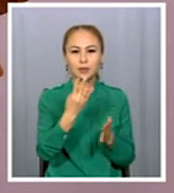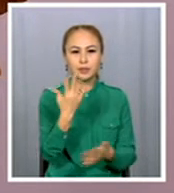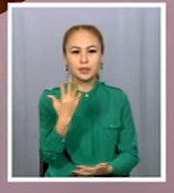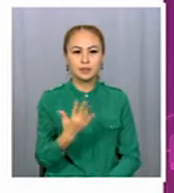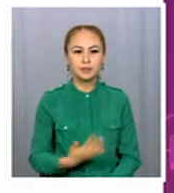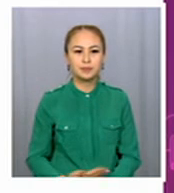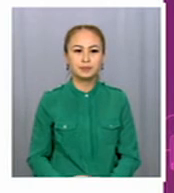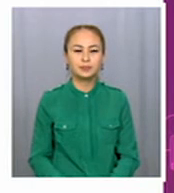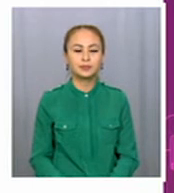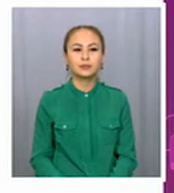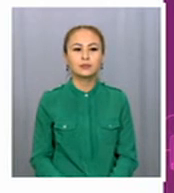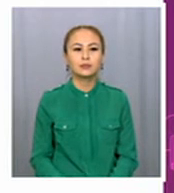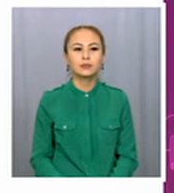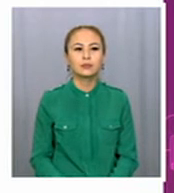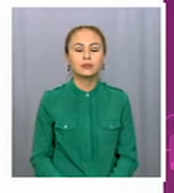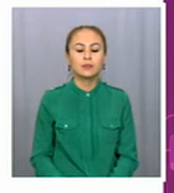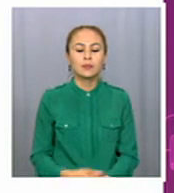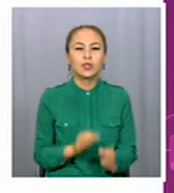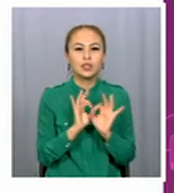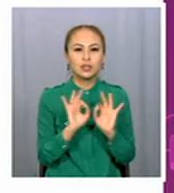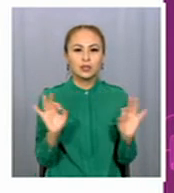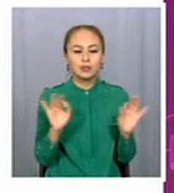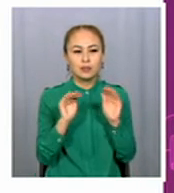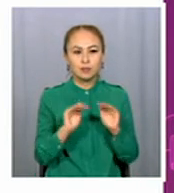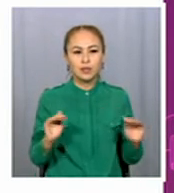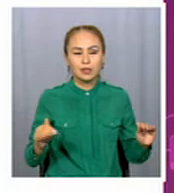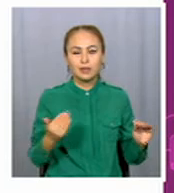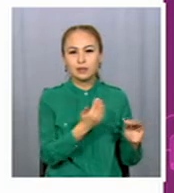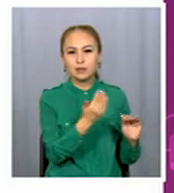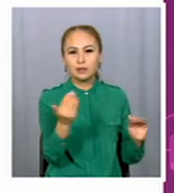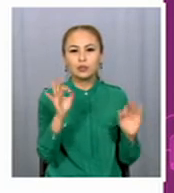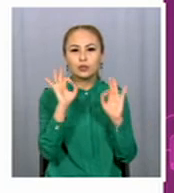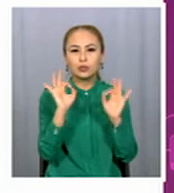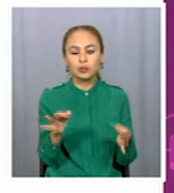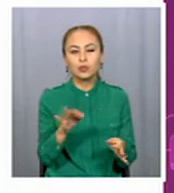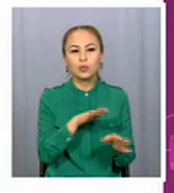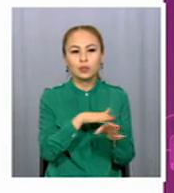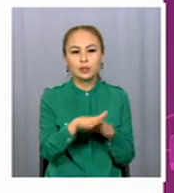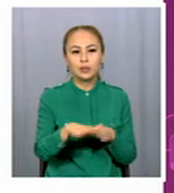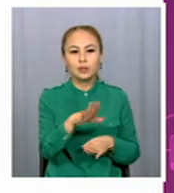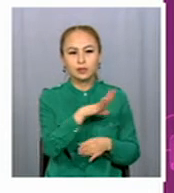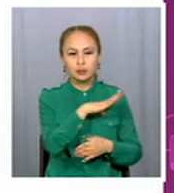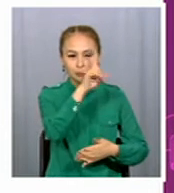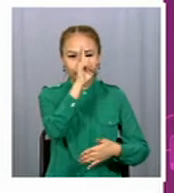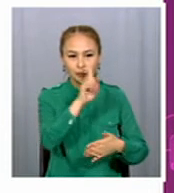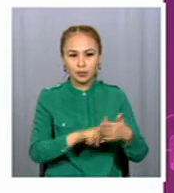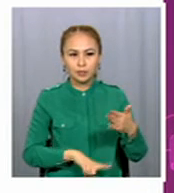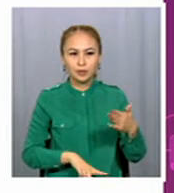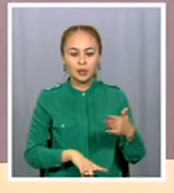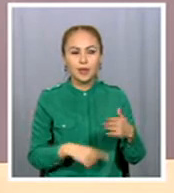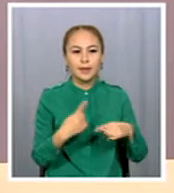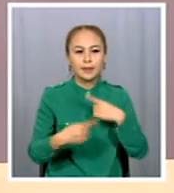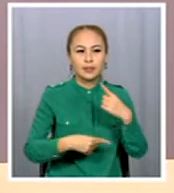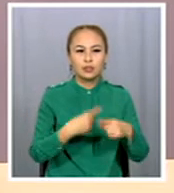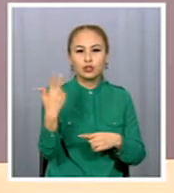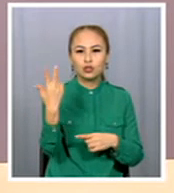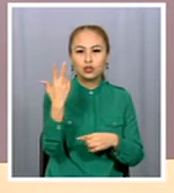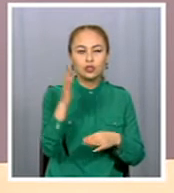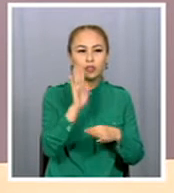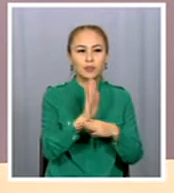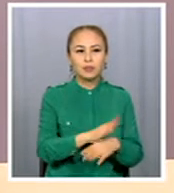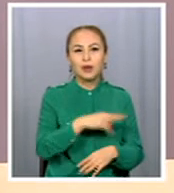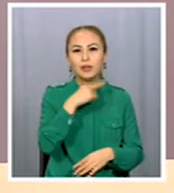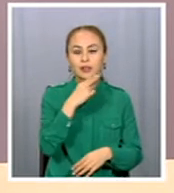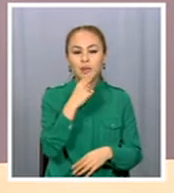45-ке тең. Жарайсыңдар, балалар, сендер де дұрыс орындадыңдар деп ойлаймын. Келесі үшінші тапсырмаға назарымызды